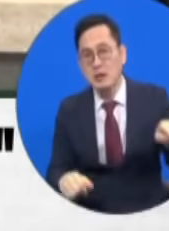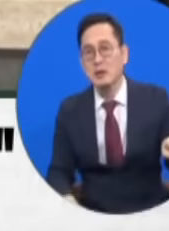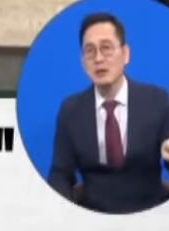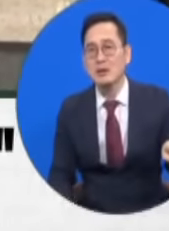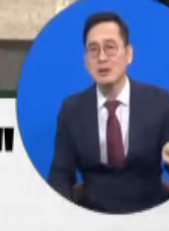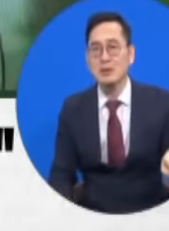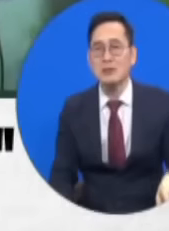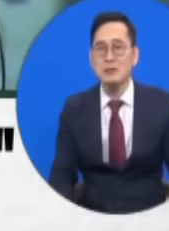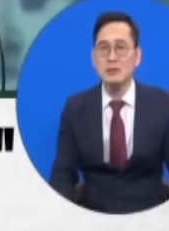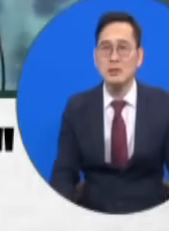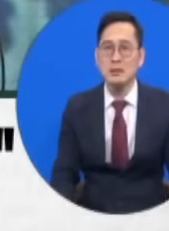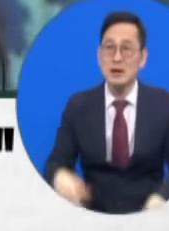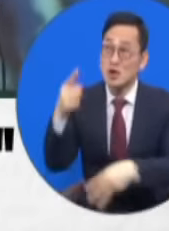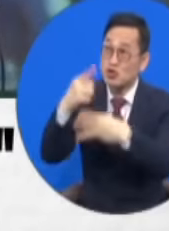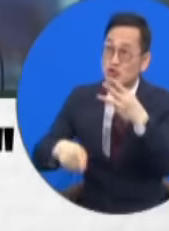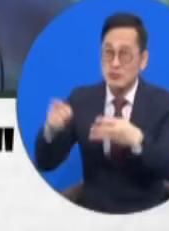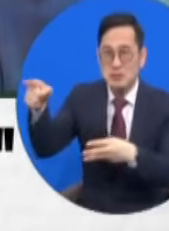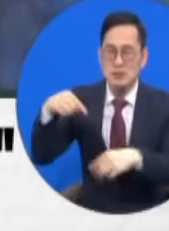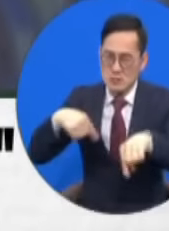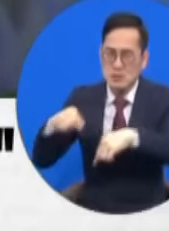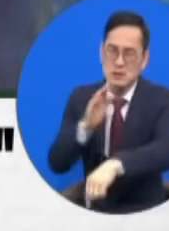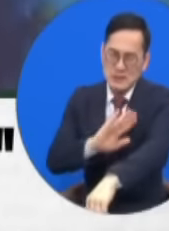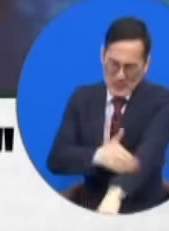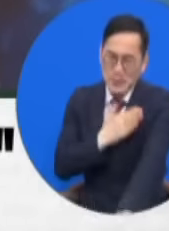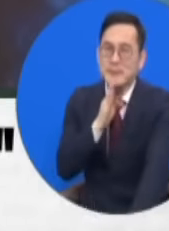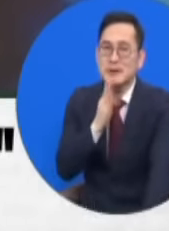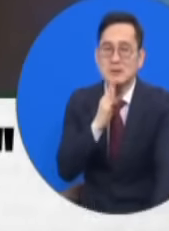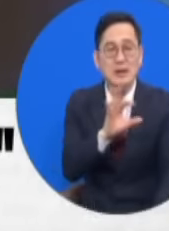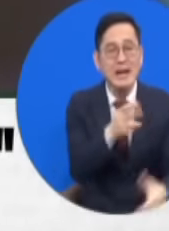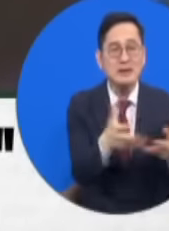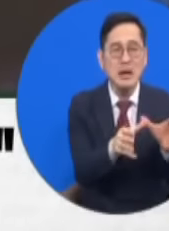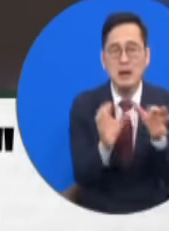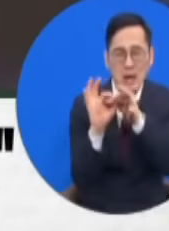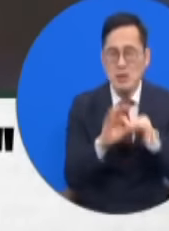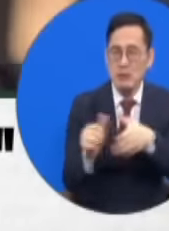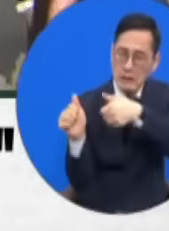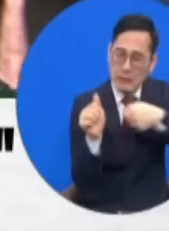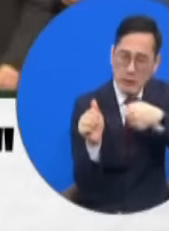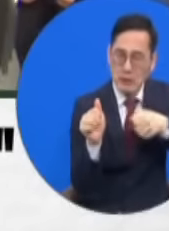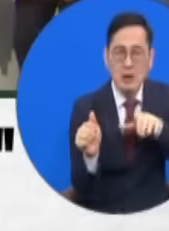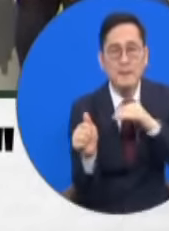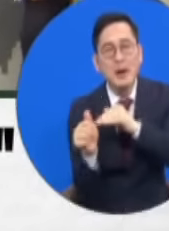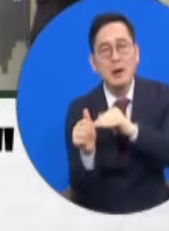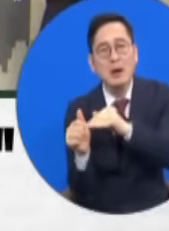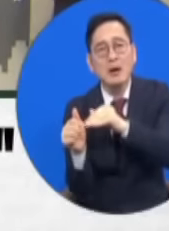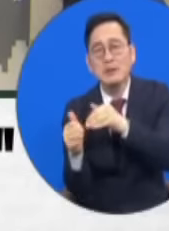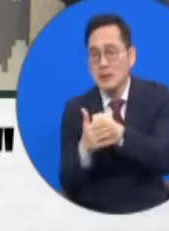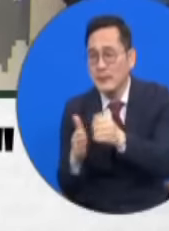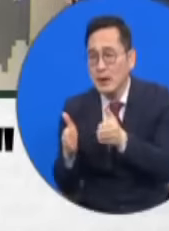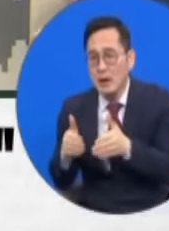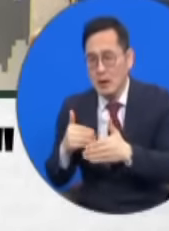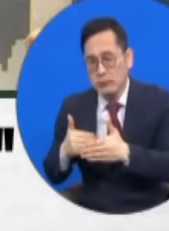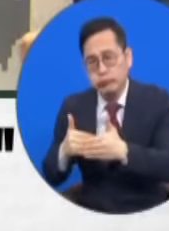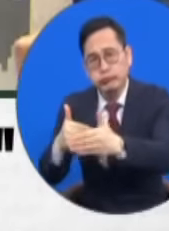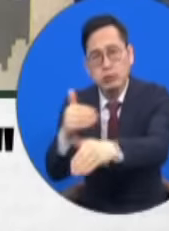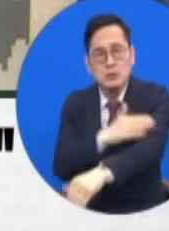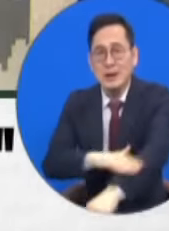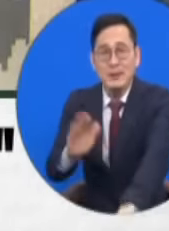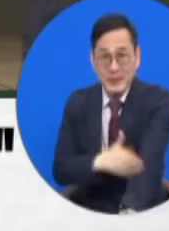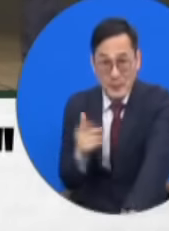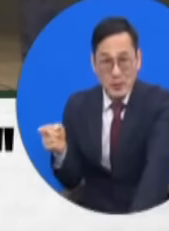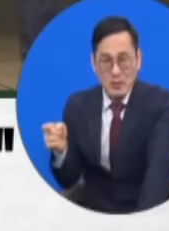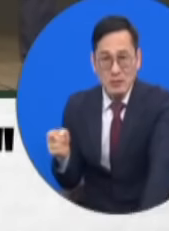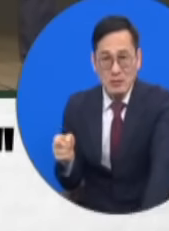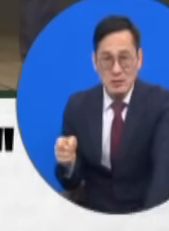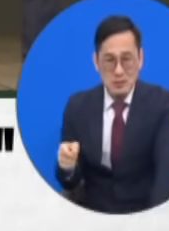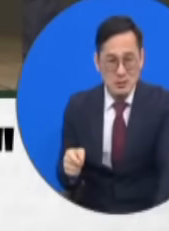상황에는 윤석열 정부 책임 당연히 있죠. 그러나 거대 야당 180석 야당의 책임자로서 이 문제는 똑같이 책임을 늦게